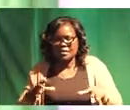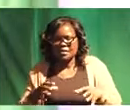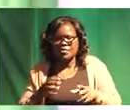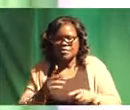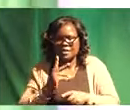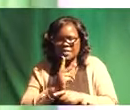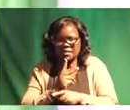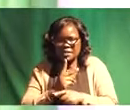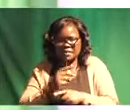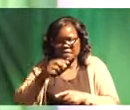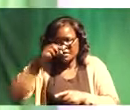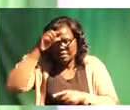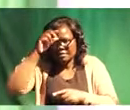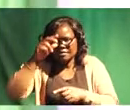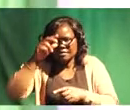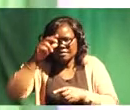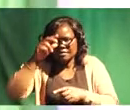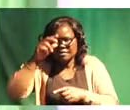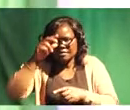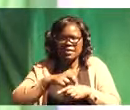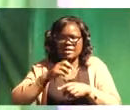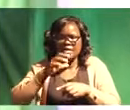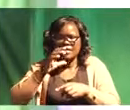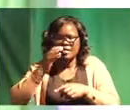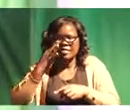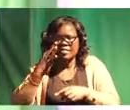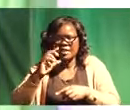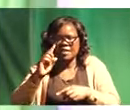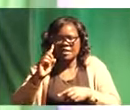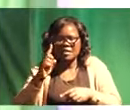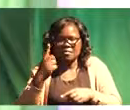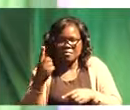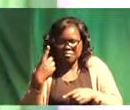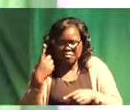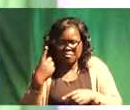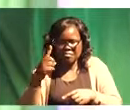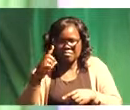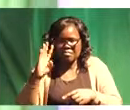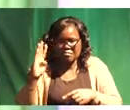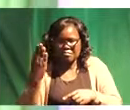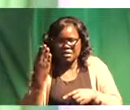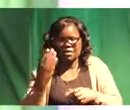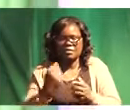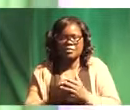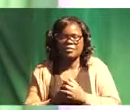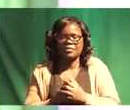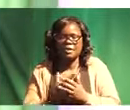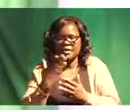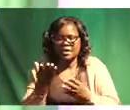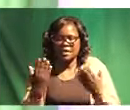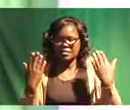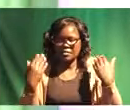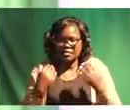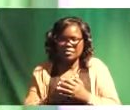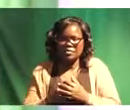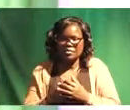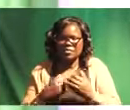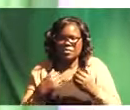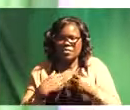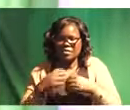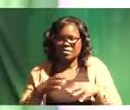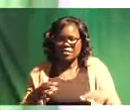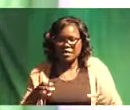tumeweka kama serikali ya kitaifa shilingi bilioni 3 ya masoko katika taifa letu la Kenya. Hapa Meru tuko na